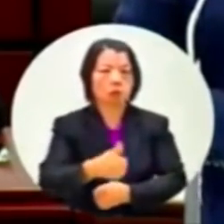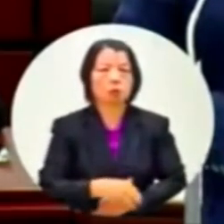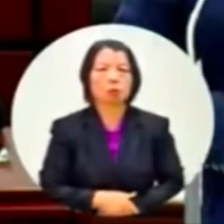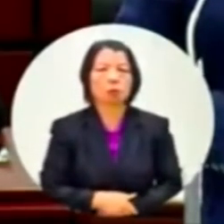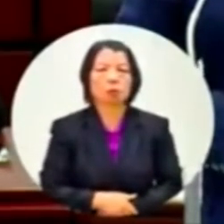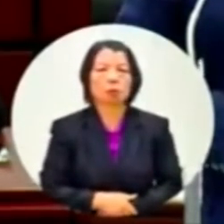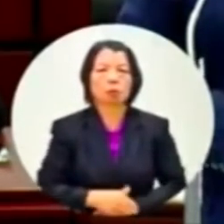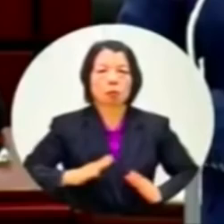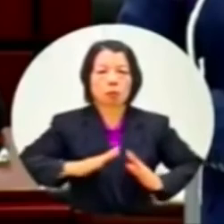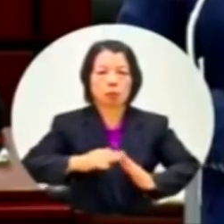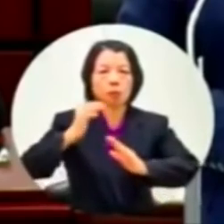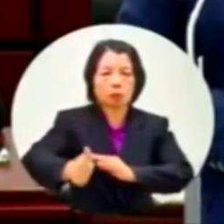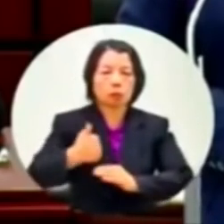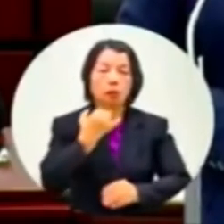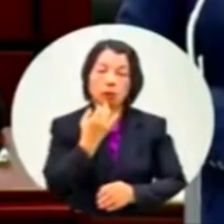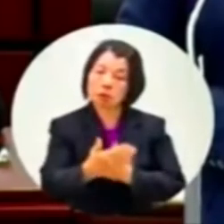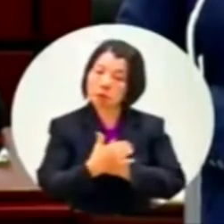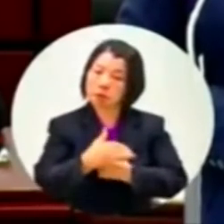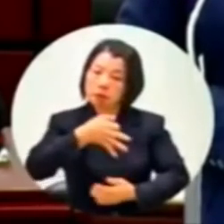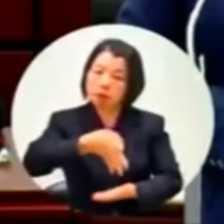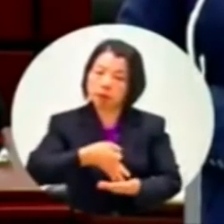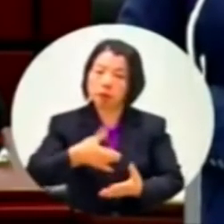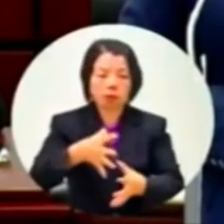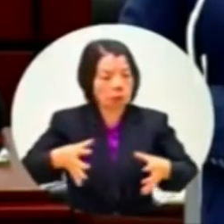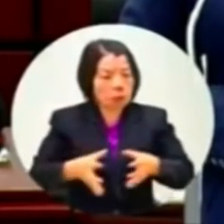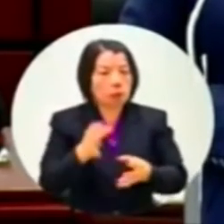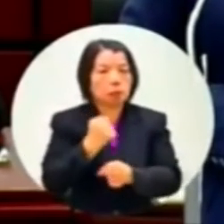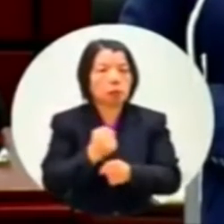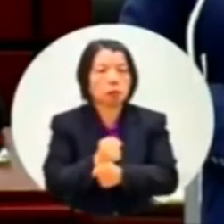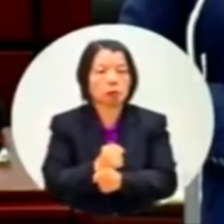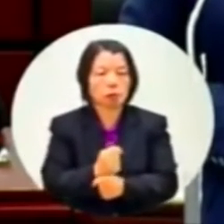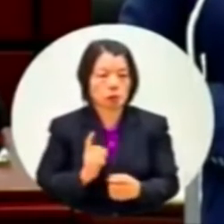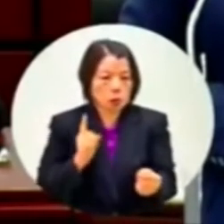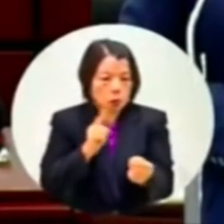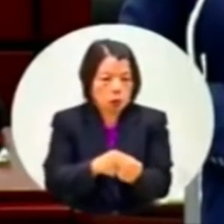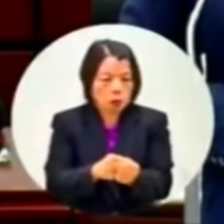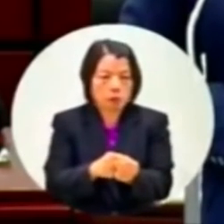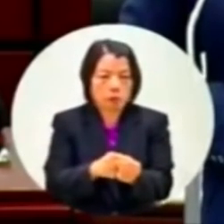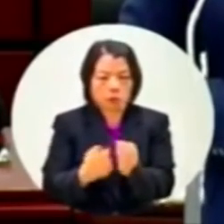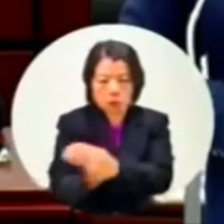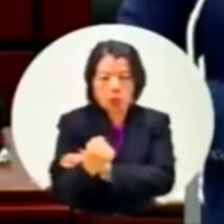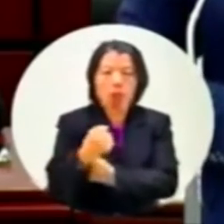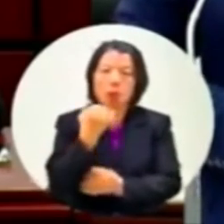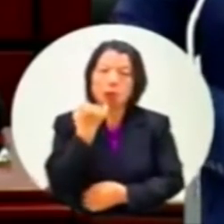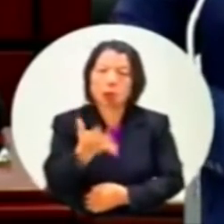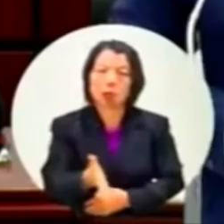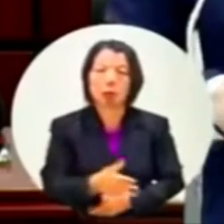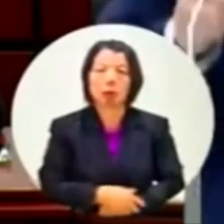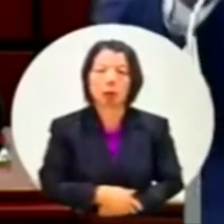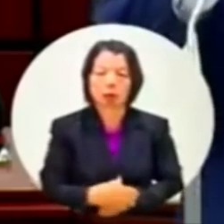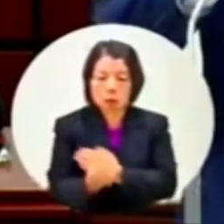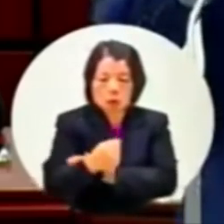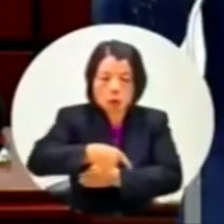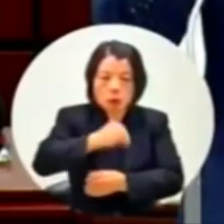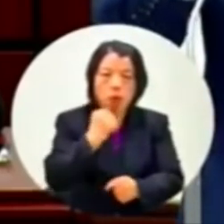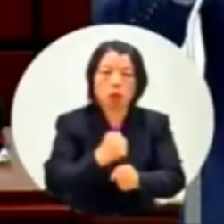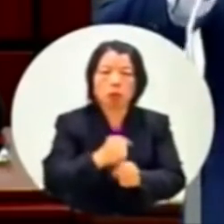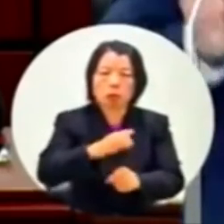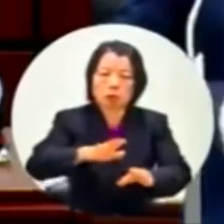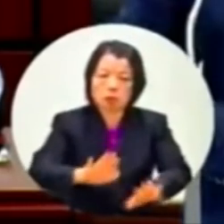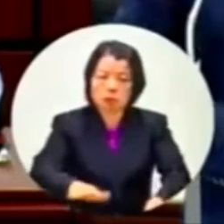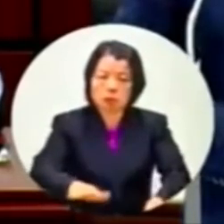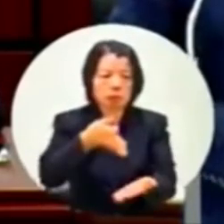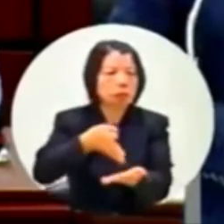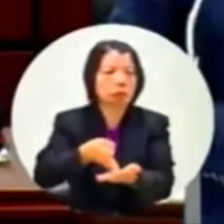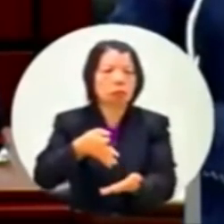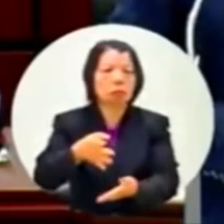那百万千 不？不是，我们携手合作，往这个目标全力来迈进。阿雷赫伯，我们尽可能来做，尽量迈迁，因为迁这